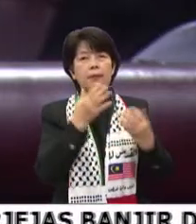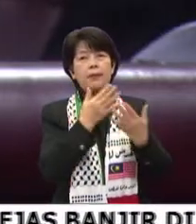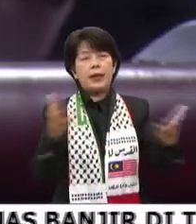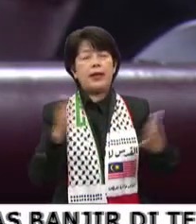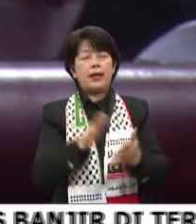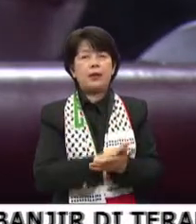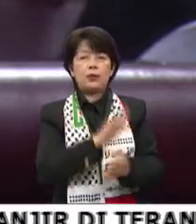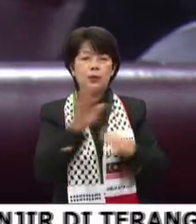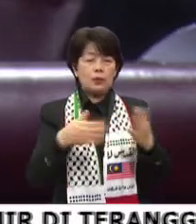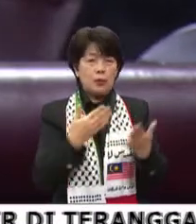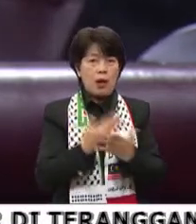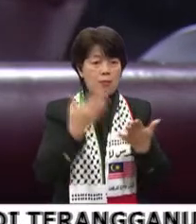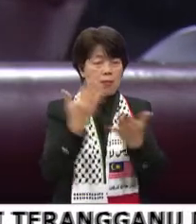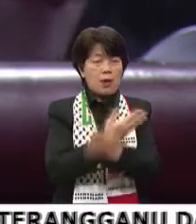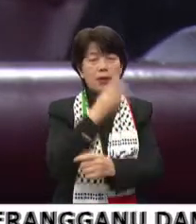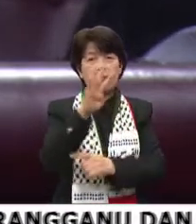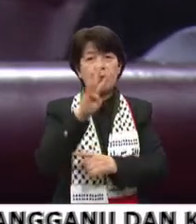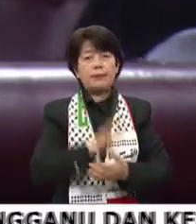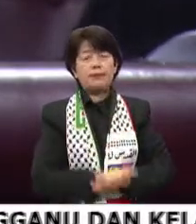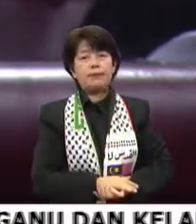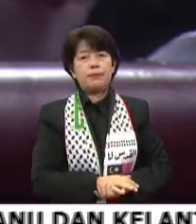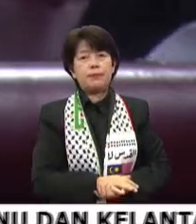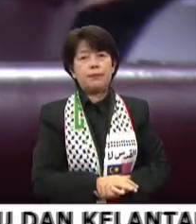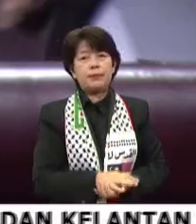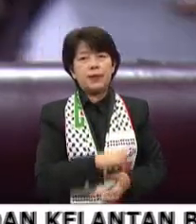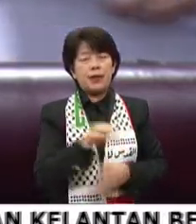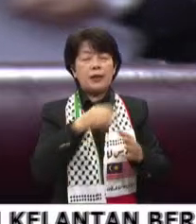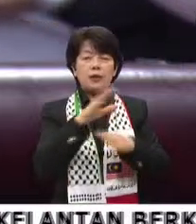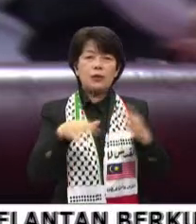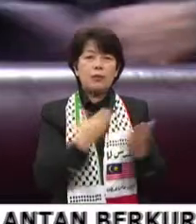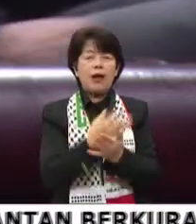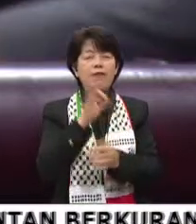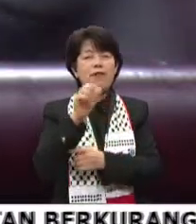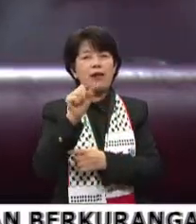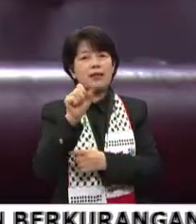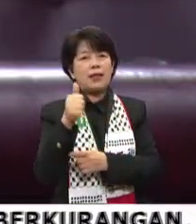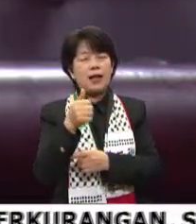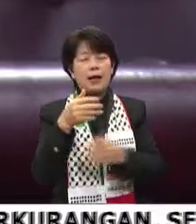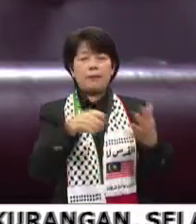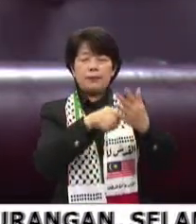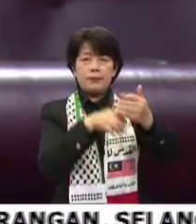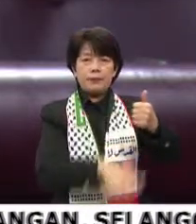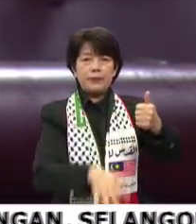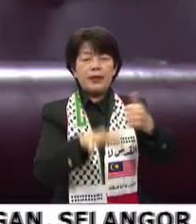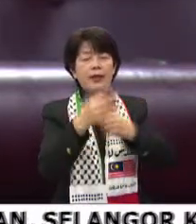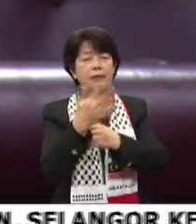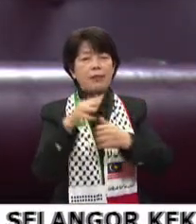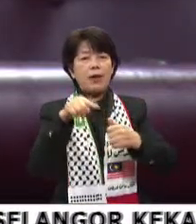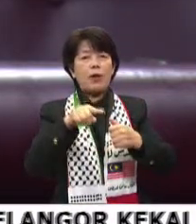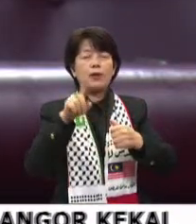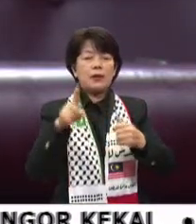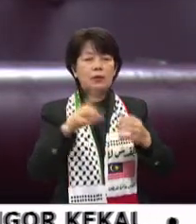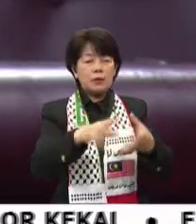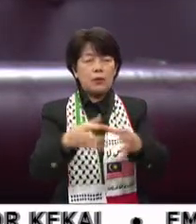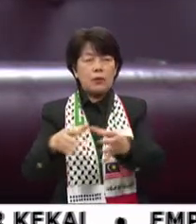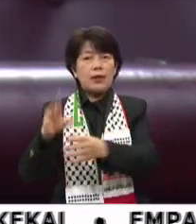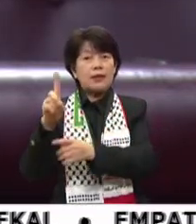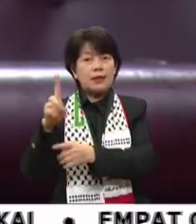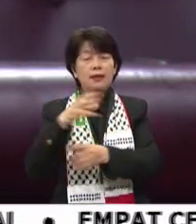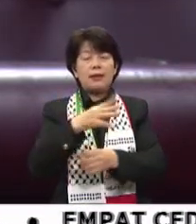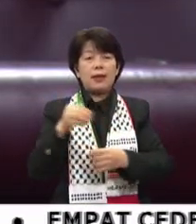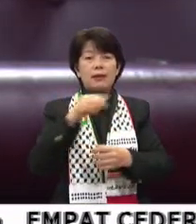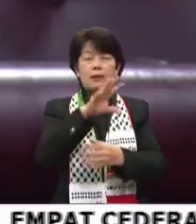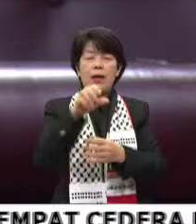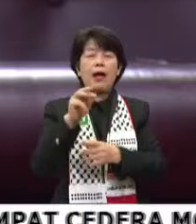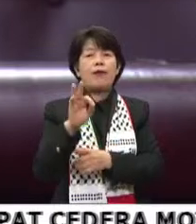dalam jadwal baharu keempat melui pasal ini juga subsekyen baharu 151 D dimasukkan ke dalam